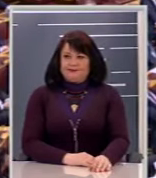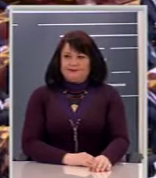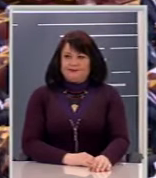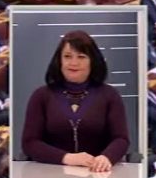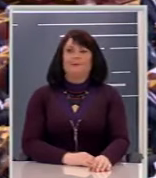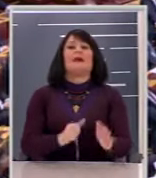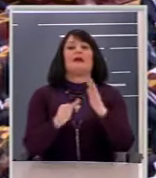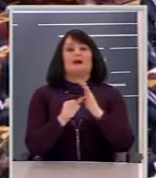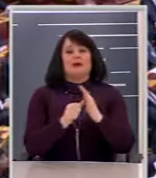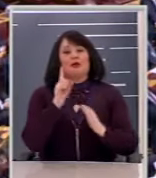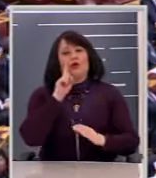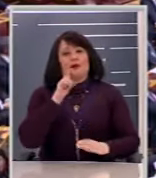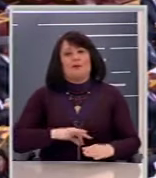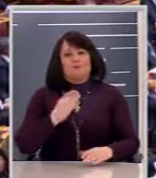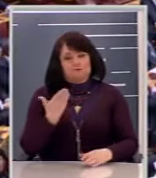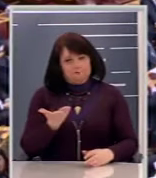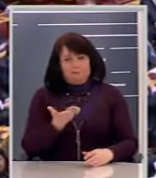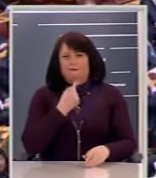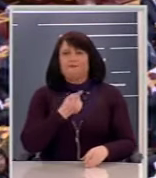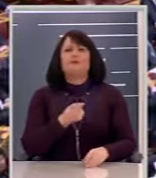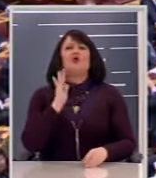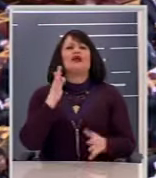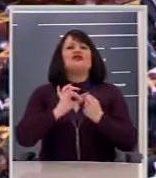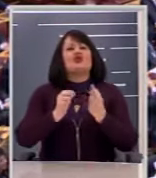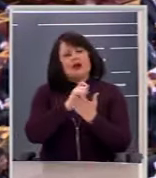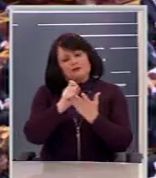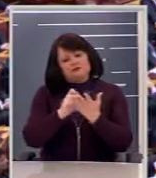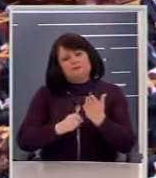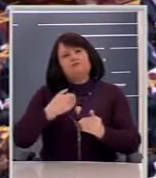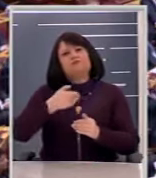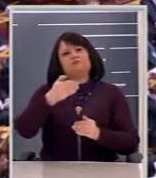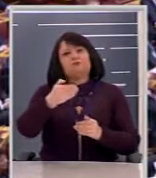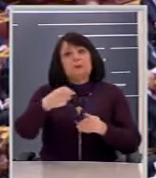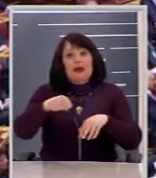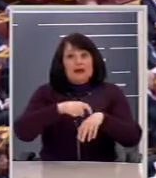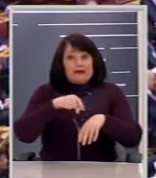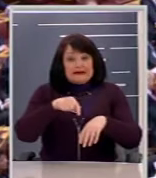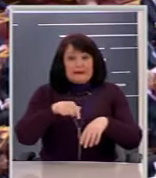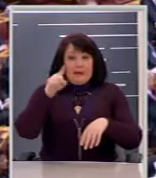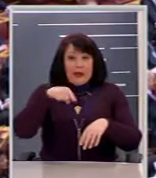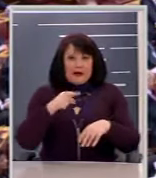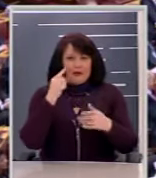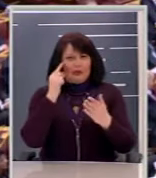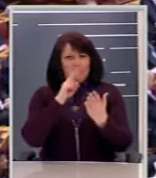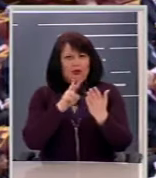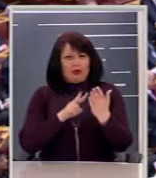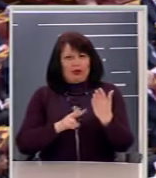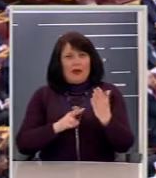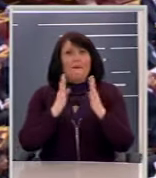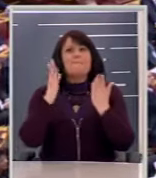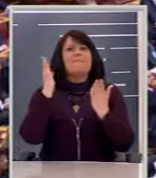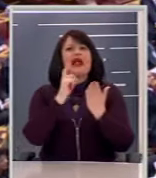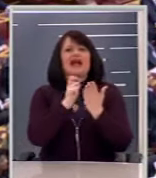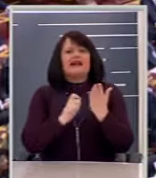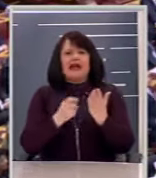Όταν ο ιστορικός του μέλλοντος θα ανοίξει να διαβάσει τα πρακτικά της σημερινής συνεδριάσεως με θέμα της